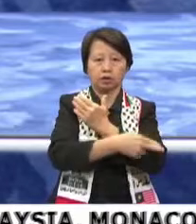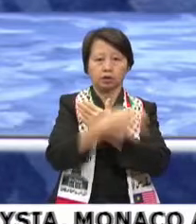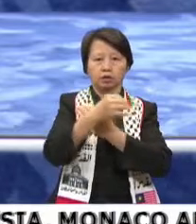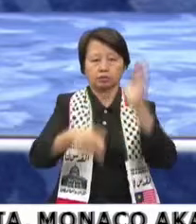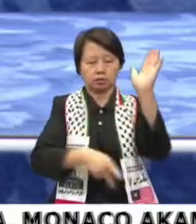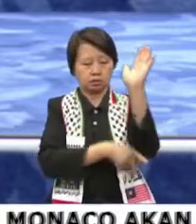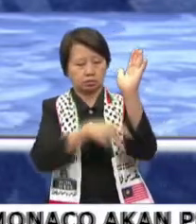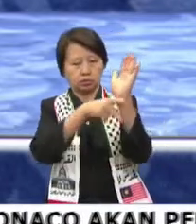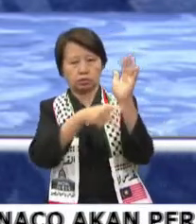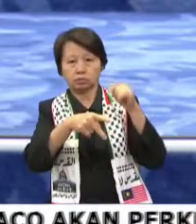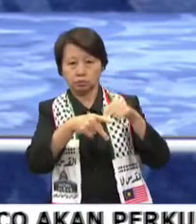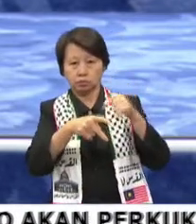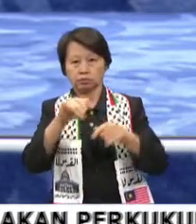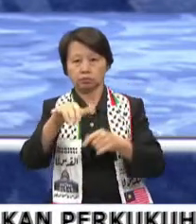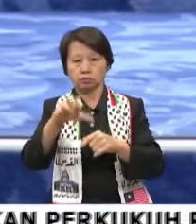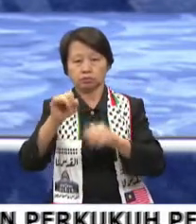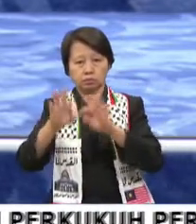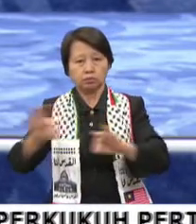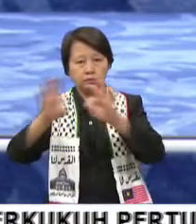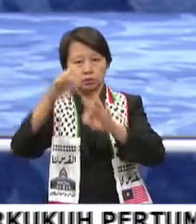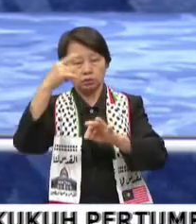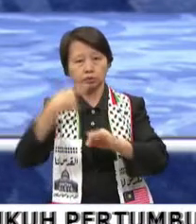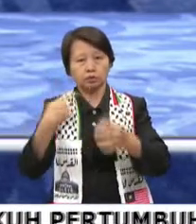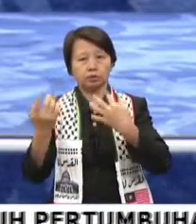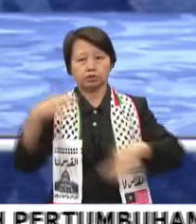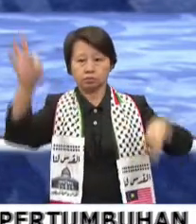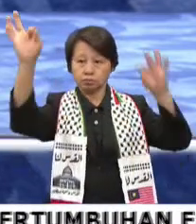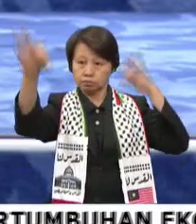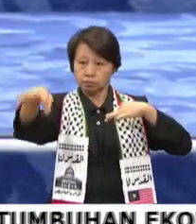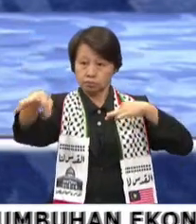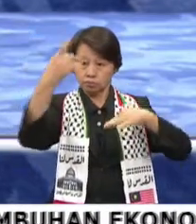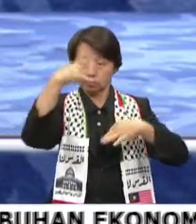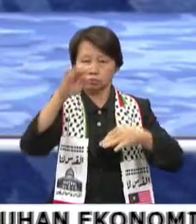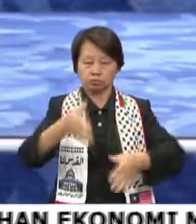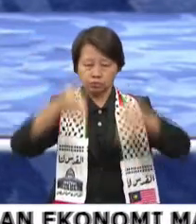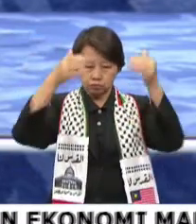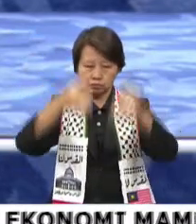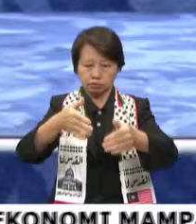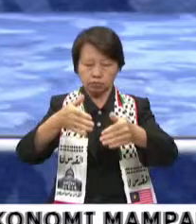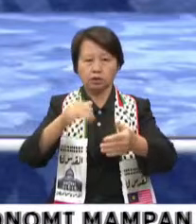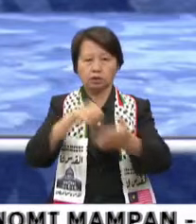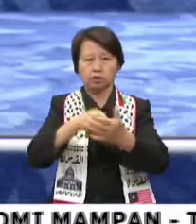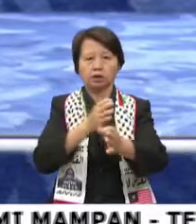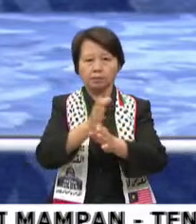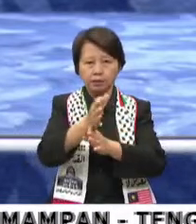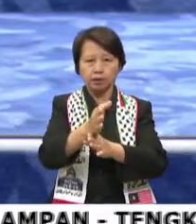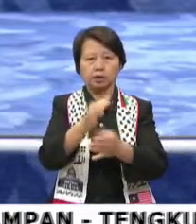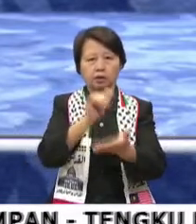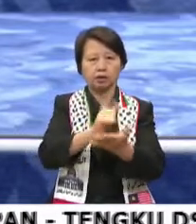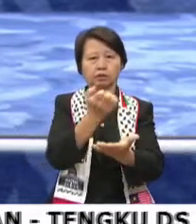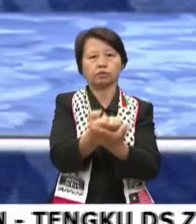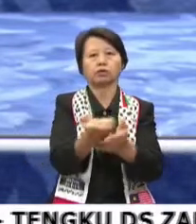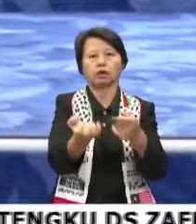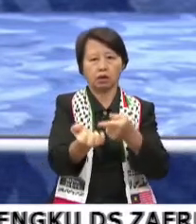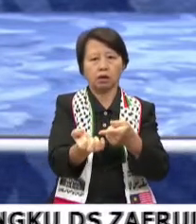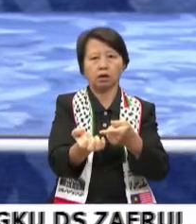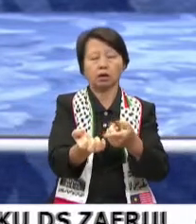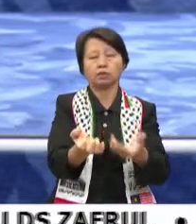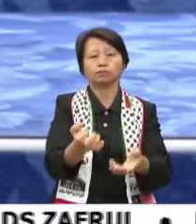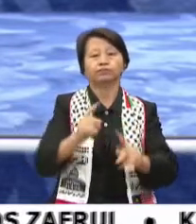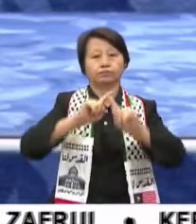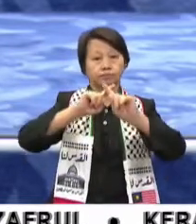mentitusi yang penting untuk kita manfaatkan untuk memusatkan perhatian dalam bidang tersebut